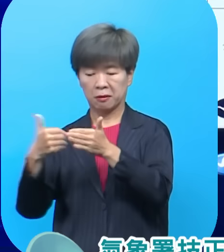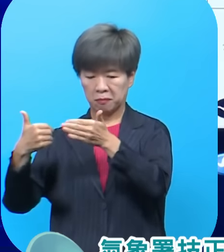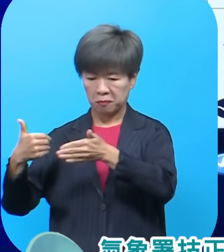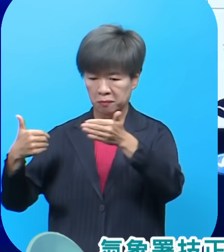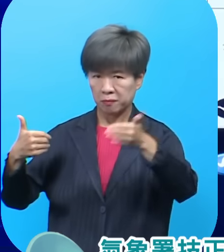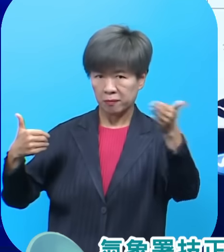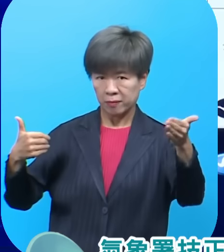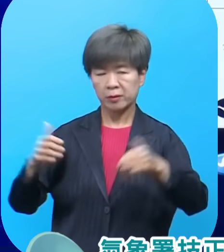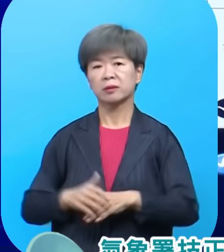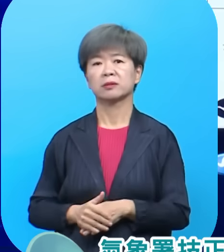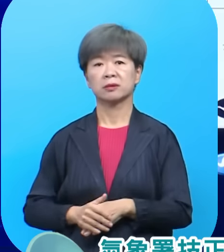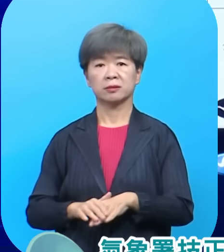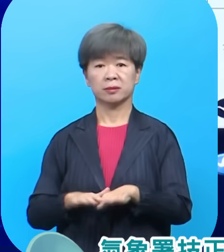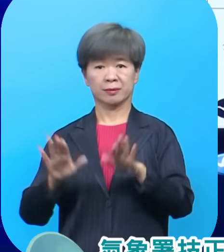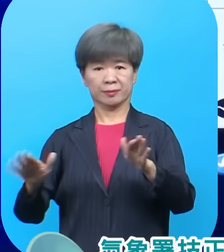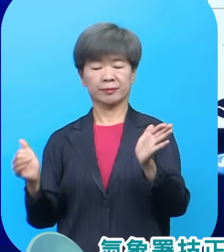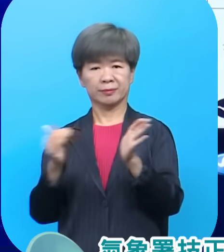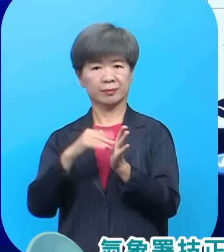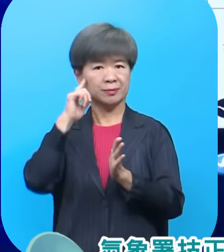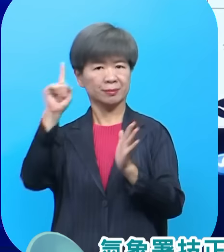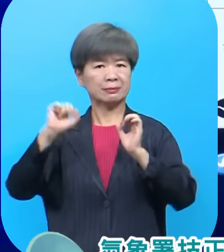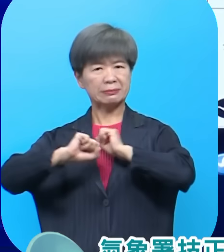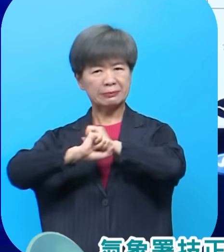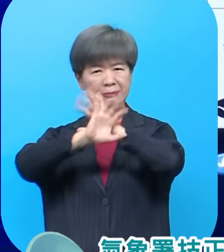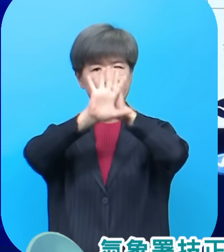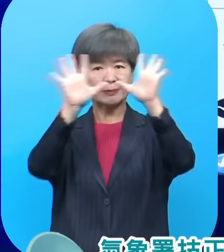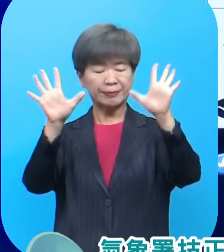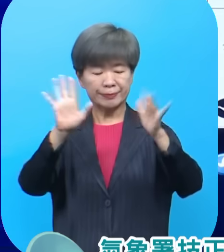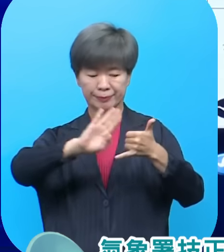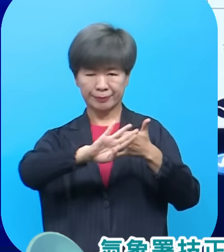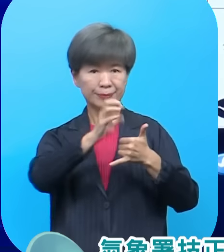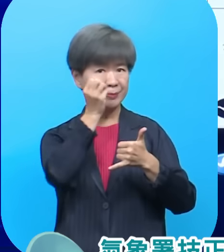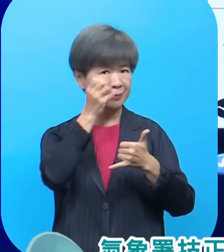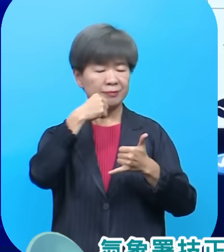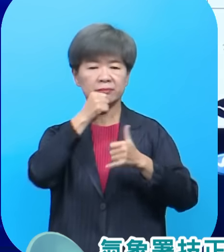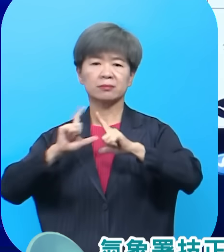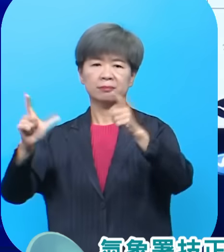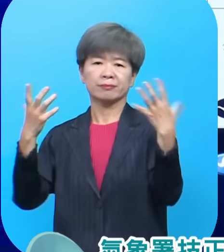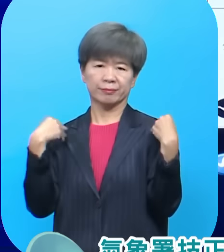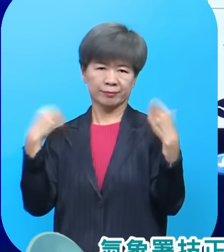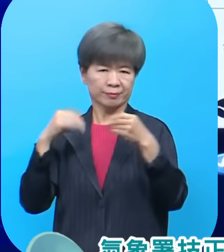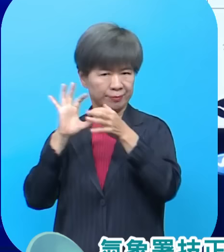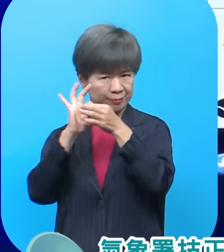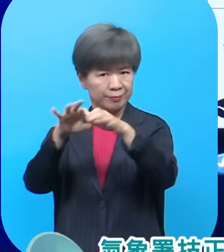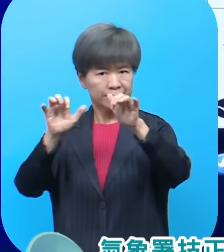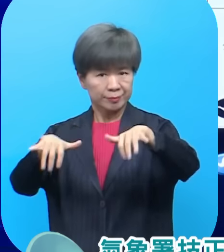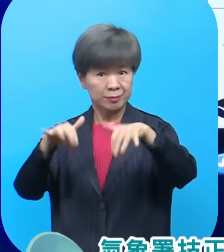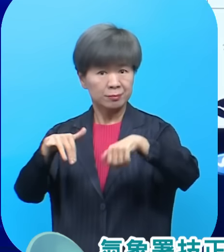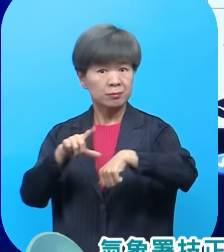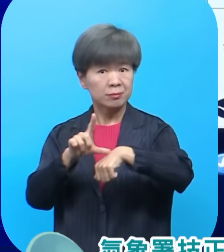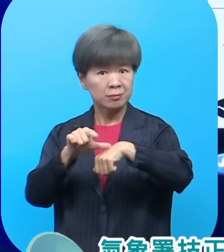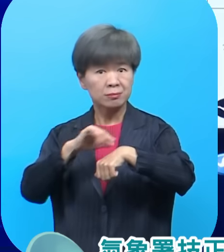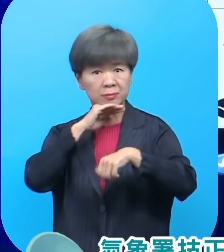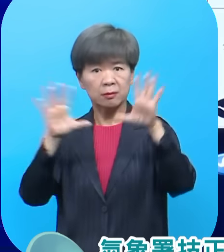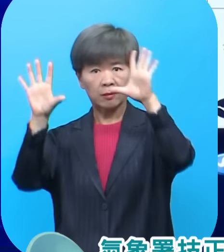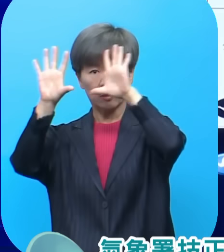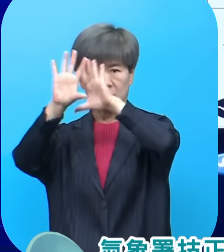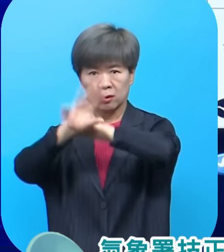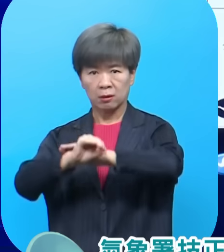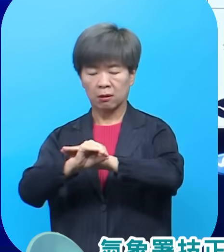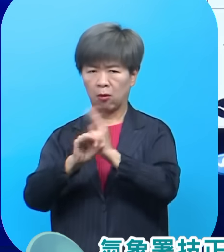今天到明天清晨这段时间，花东地区降雨持续，而且下雨的时间越晚会越